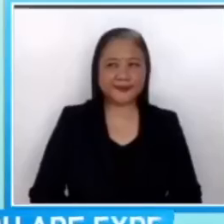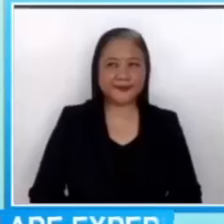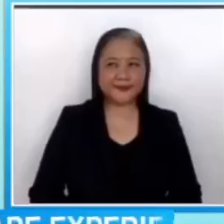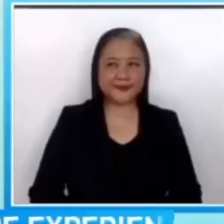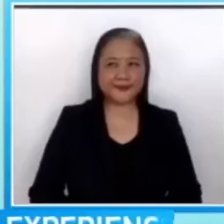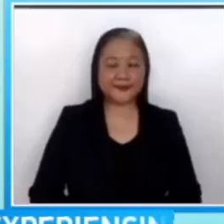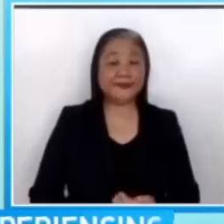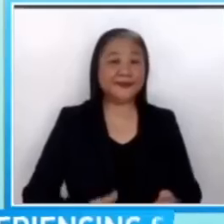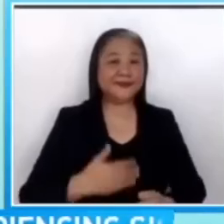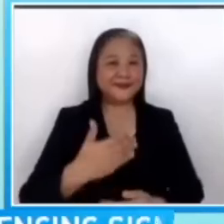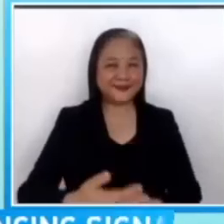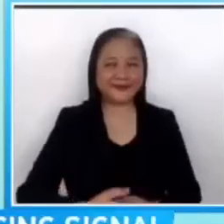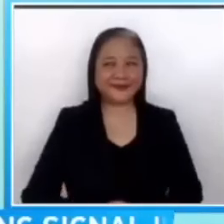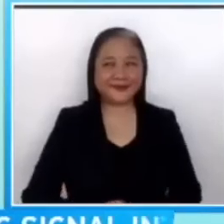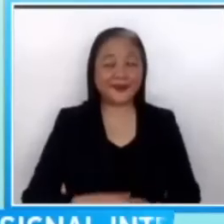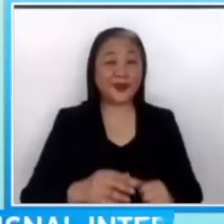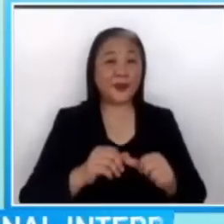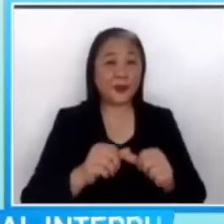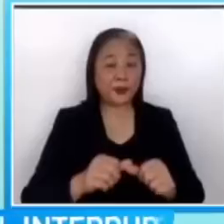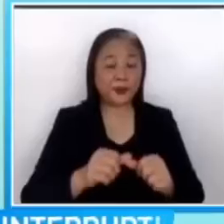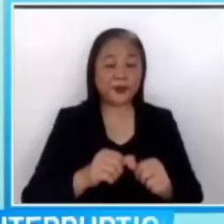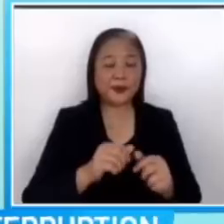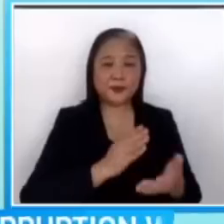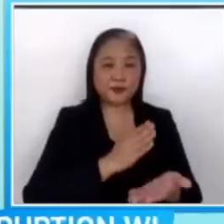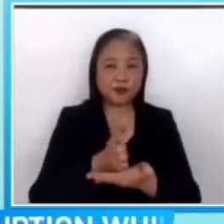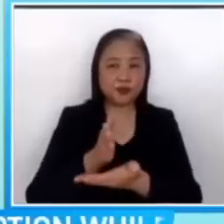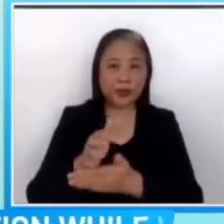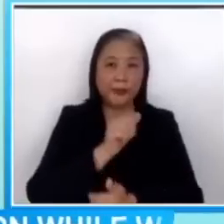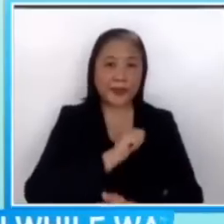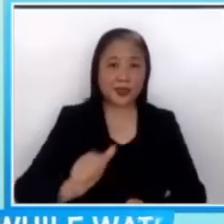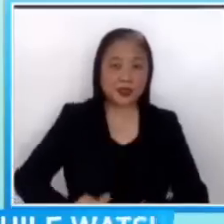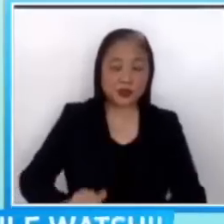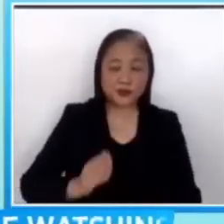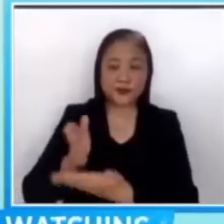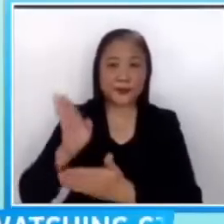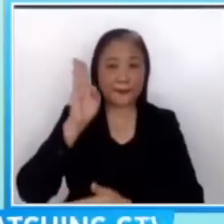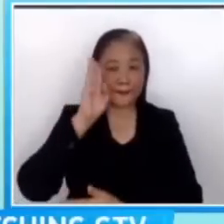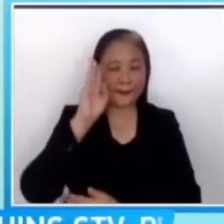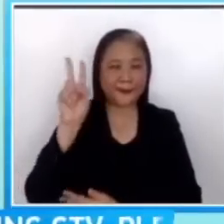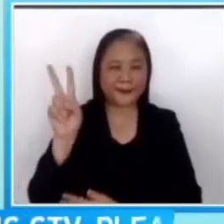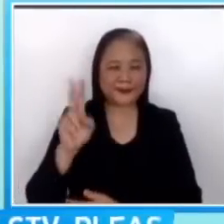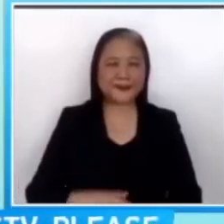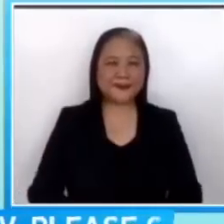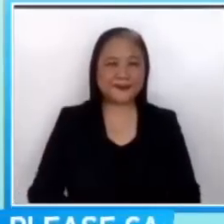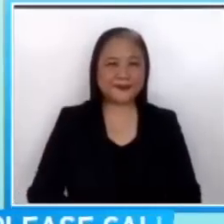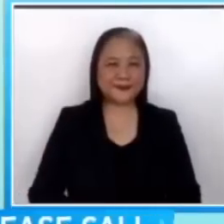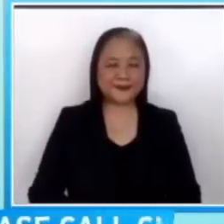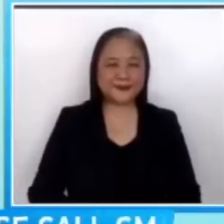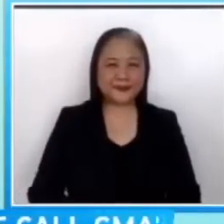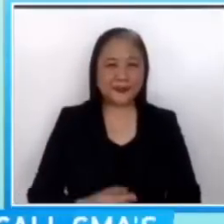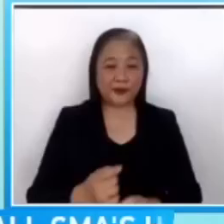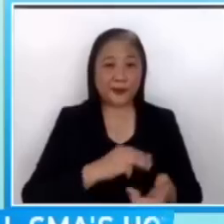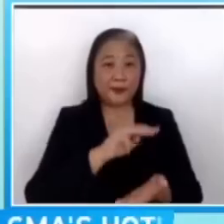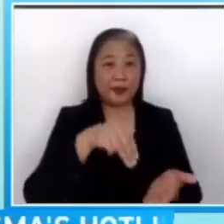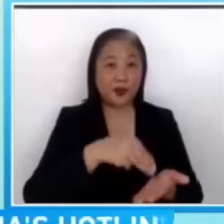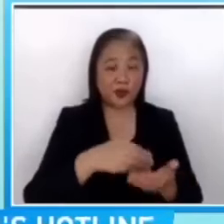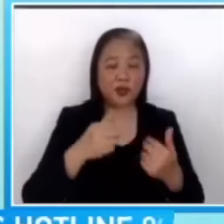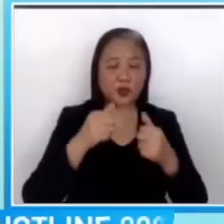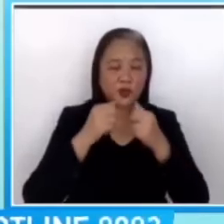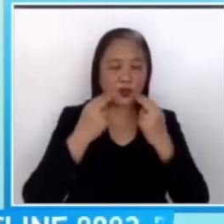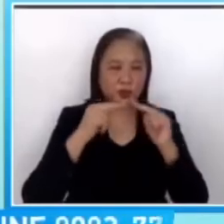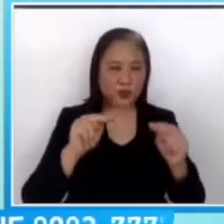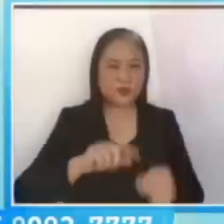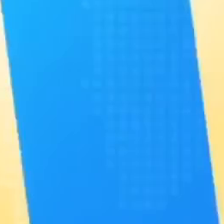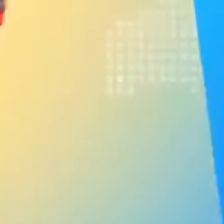Samantala, patuloy ang pagbisita ng ilang ambassador kay President-elect Bongbong Marcos. At mula po sa Mandaluyong, may ulat on the spot si Mariz